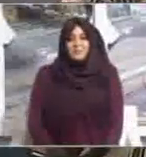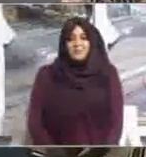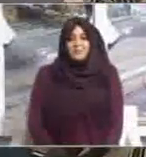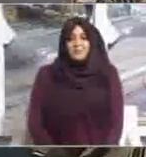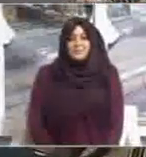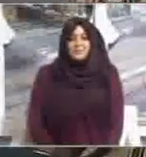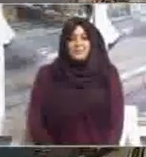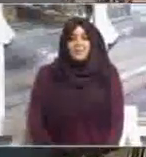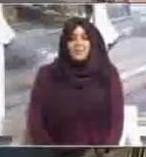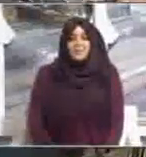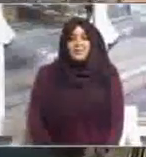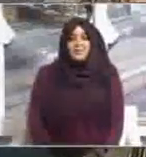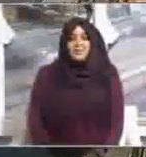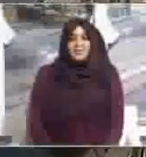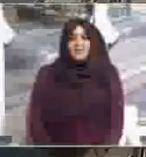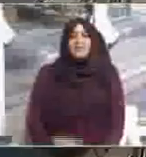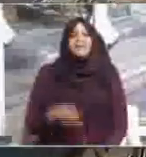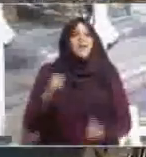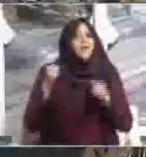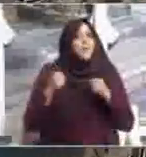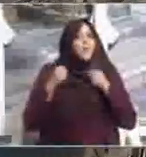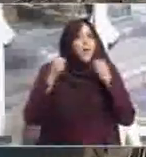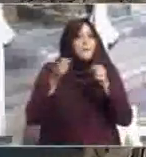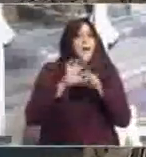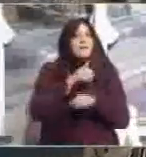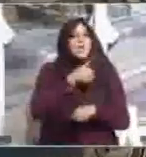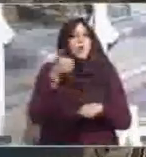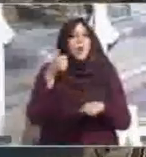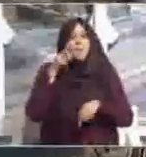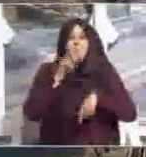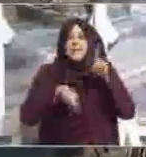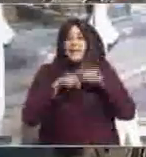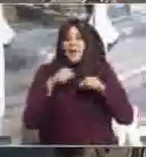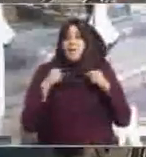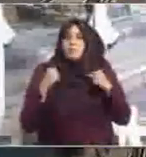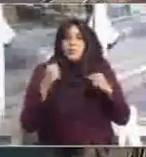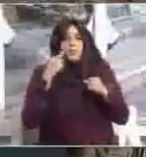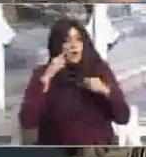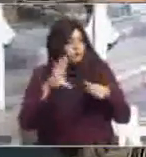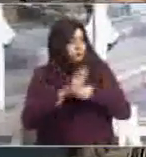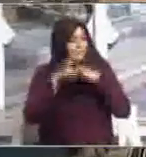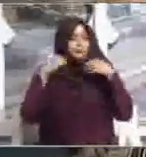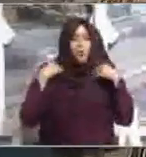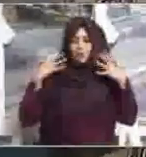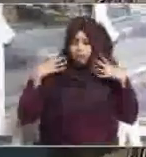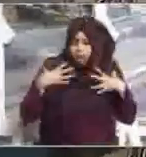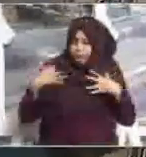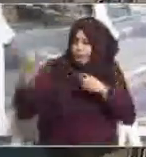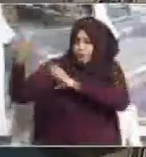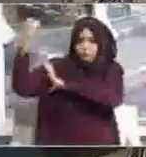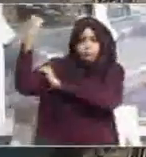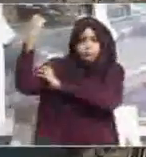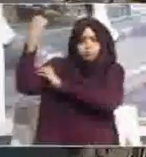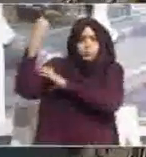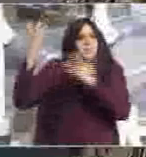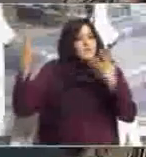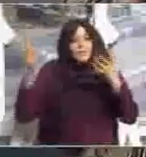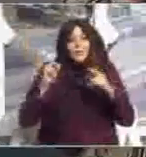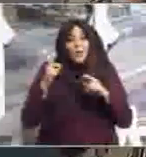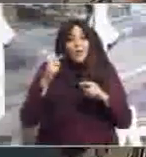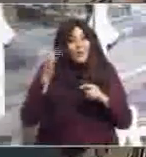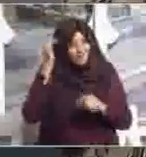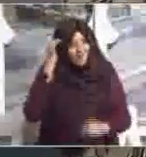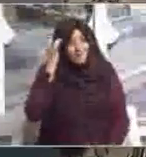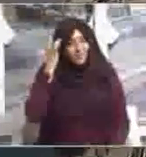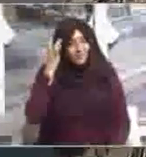هذه، فلذلك شوف الشجاعه ليست في الماديات ليست في المظاهر ولا في القوه تاع العضلات لا، وانما هي في